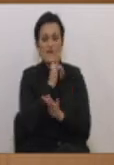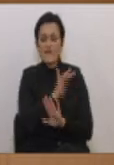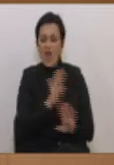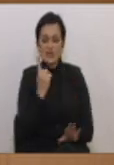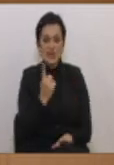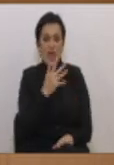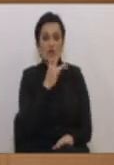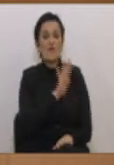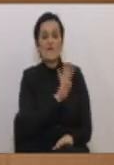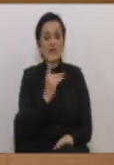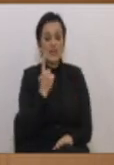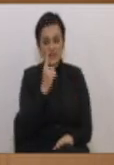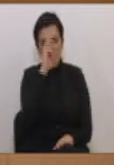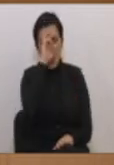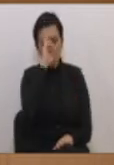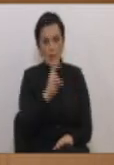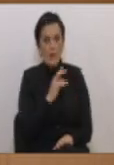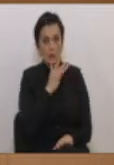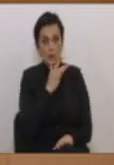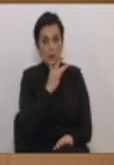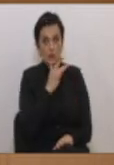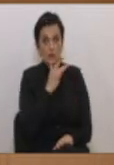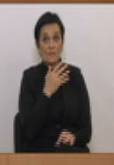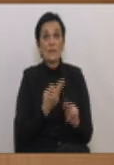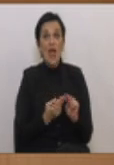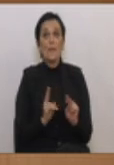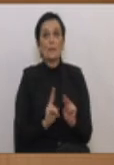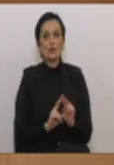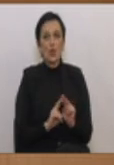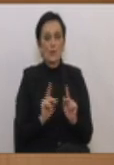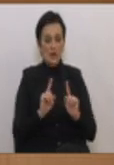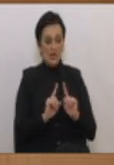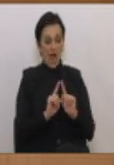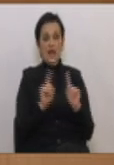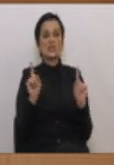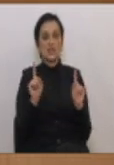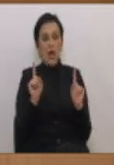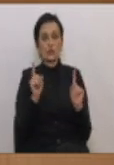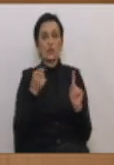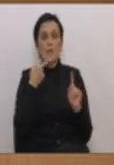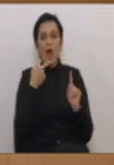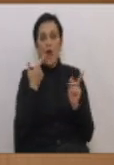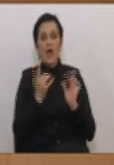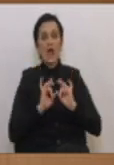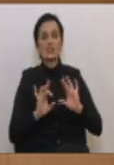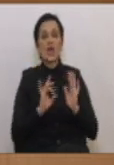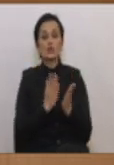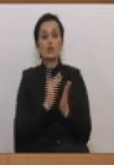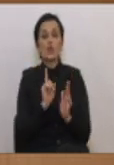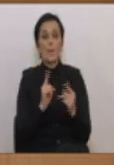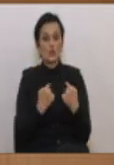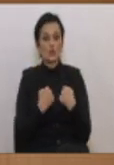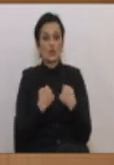ვერცერთი ხელისუფლების დროს. ხო და ამიტომაც განსაკუთრებულად აღსანიშნავია, რომ